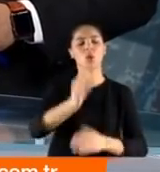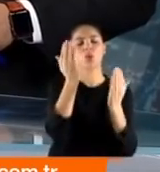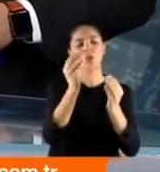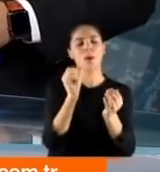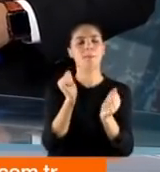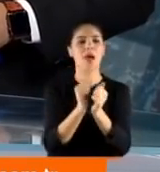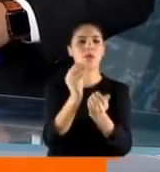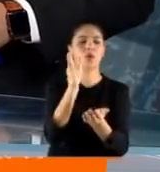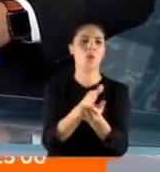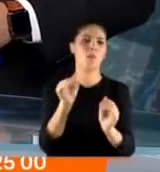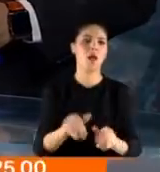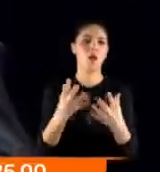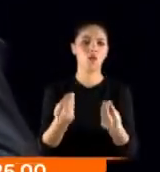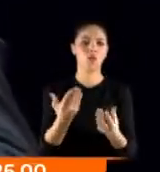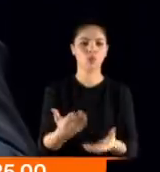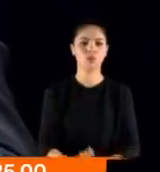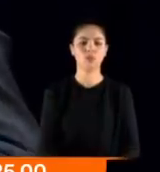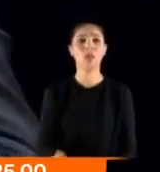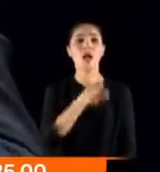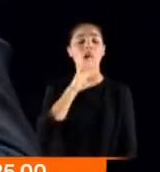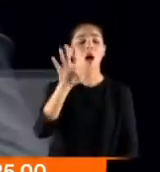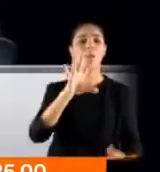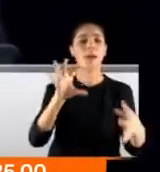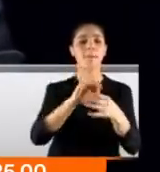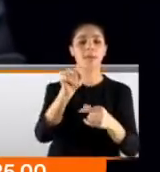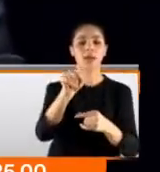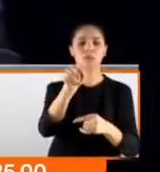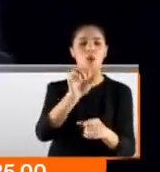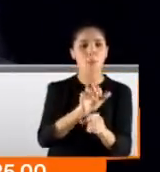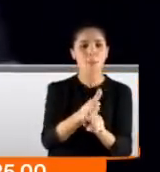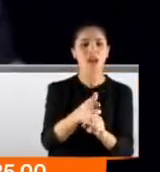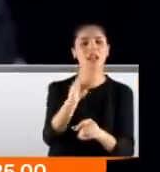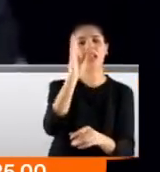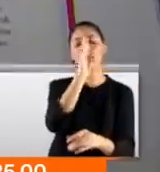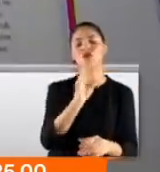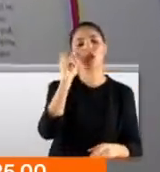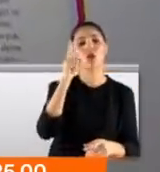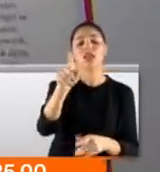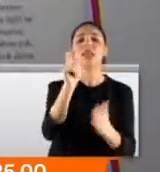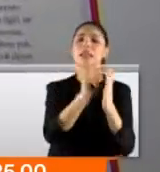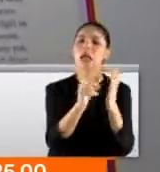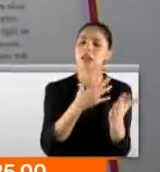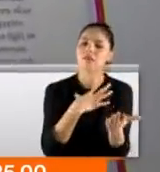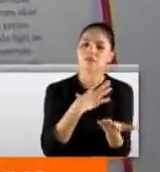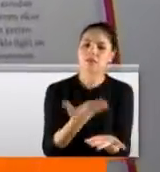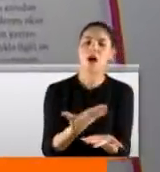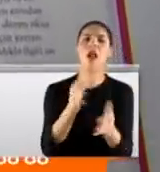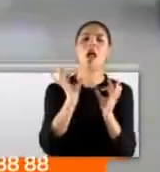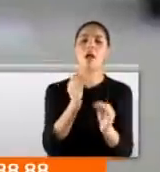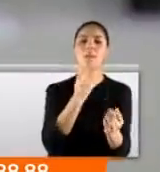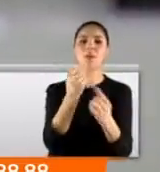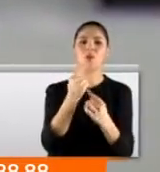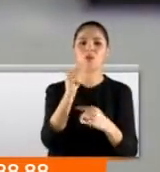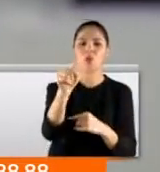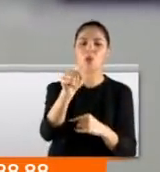dualarla bulunulardı. Avrupa Birliği'nin bu konudaki baskıları çok ciddiye alınıyor. Yazılarıyla hep yüreklere seslenmişti